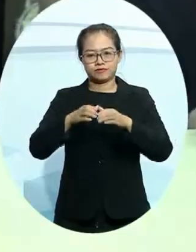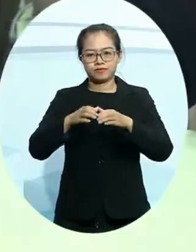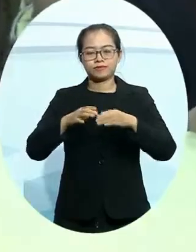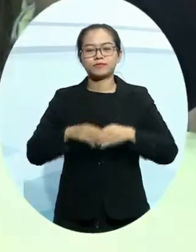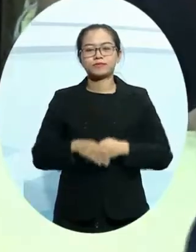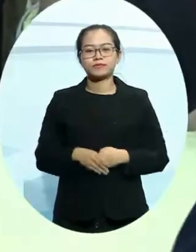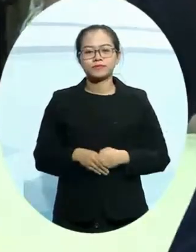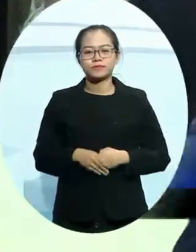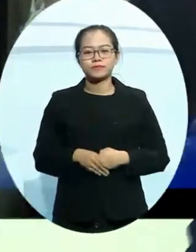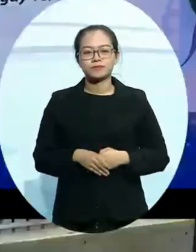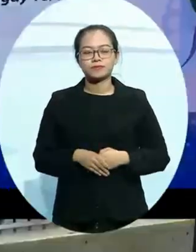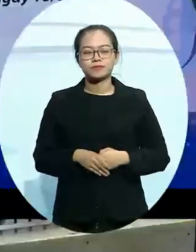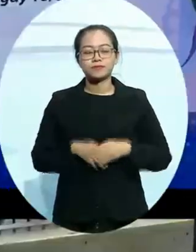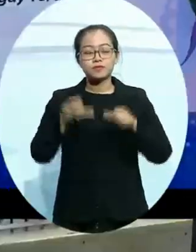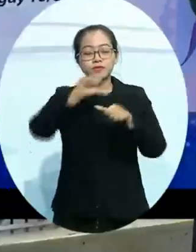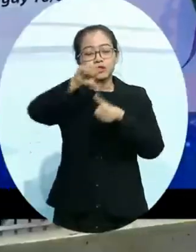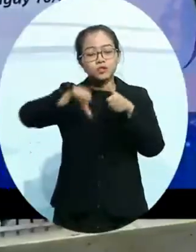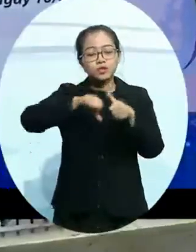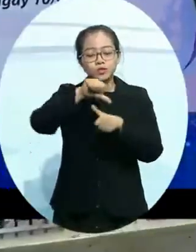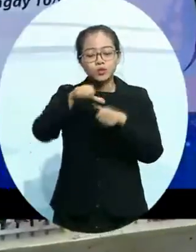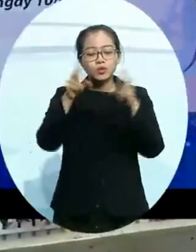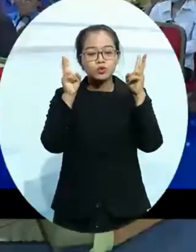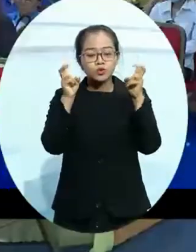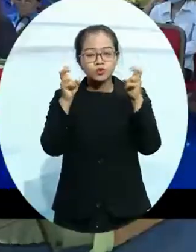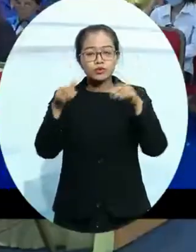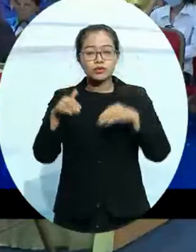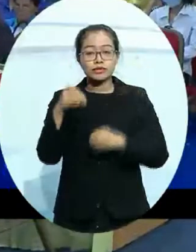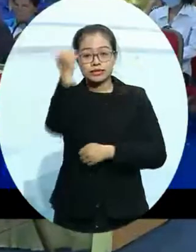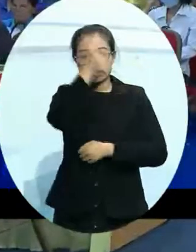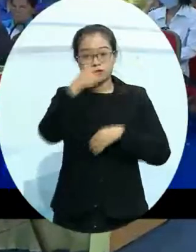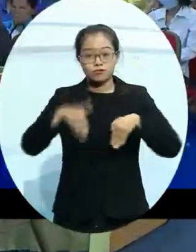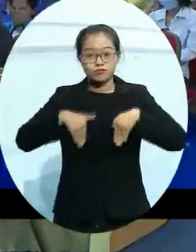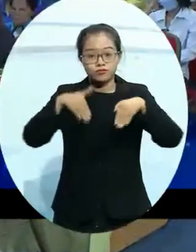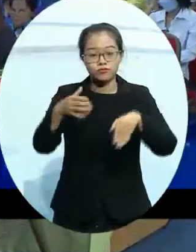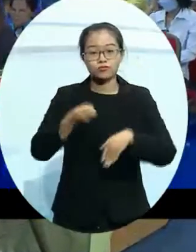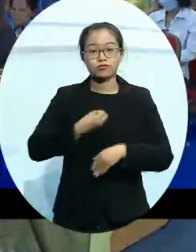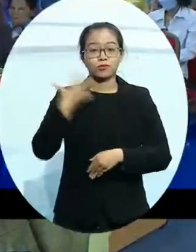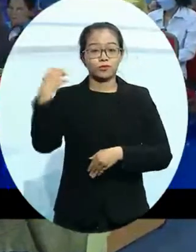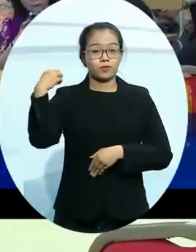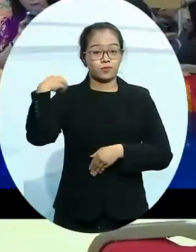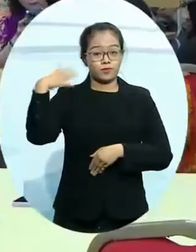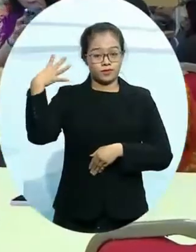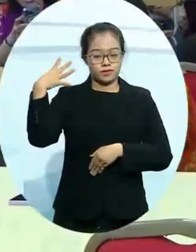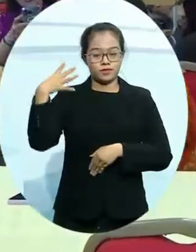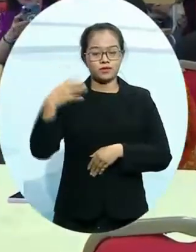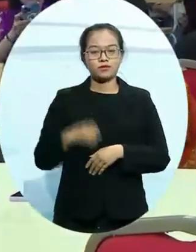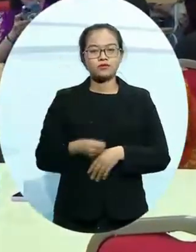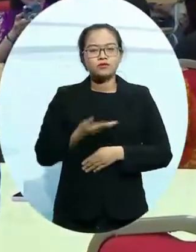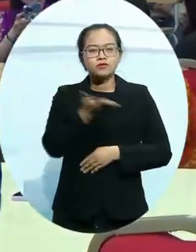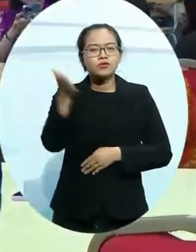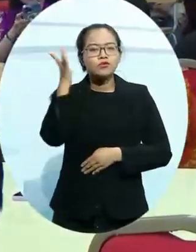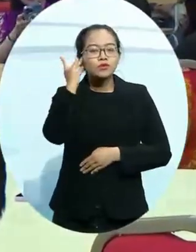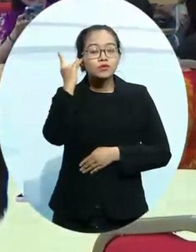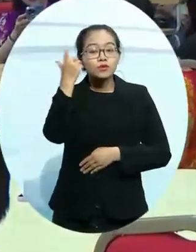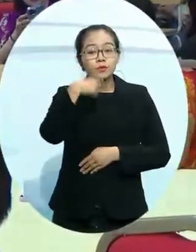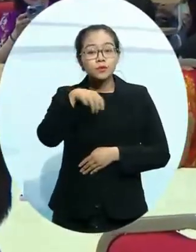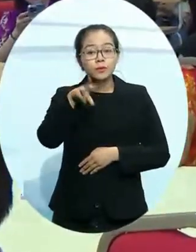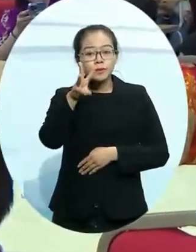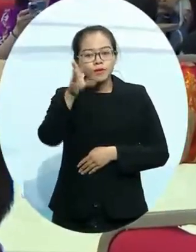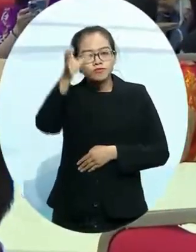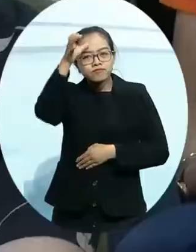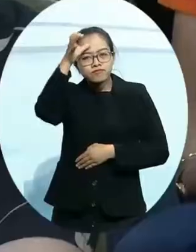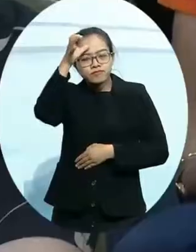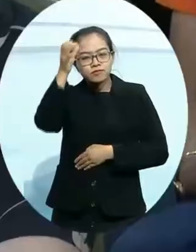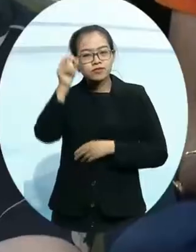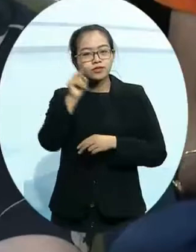Buổi sinh hoạt chuyên đề Đẹp chủ động sống quyền năng đã cung cấp cho chị em phụ nữ trên địa bàn quận 3 có thêm kiến thức về chăm sóc sức